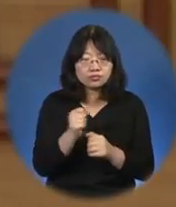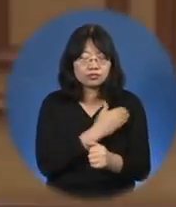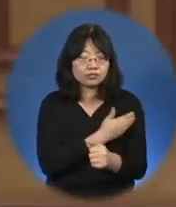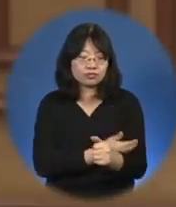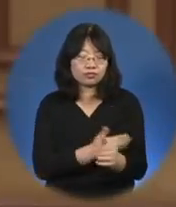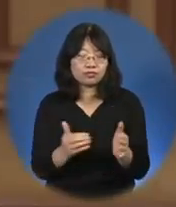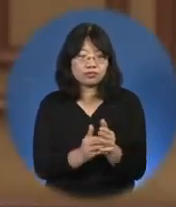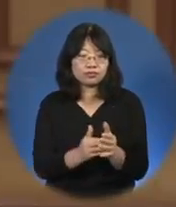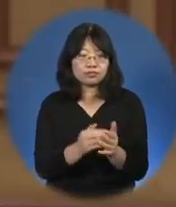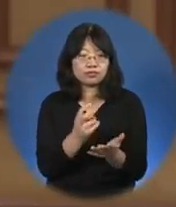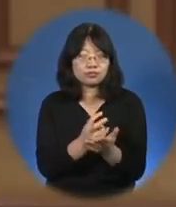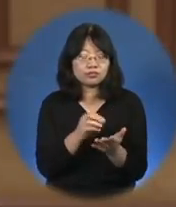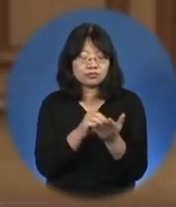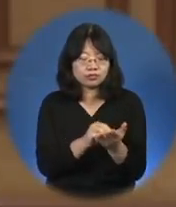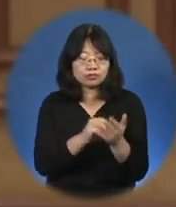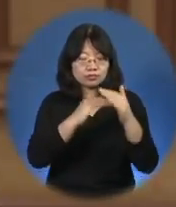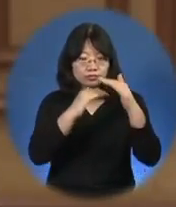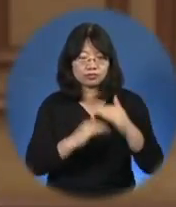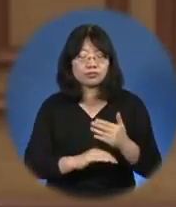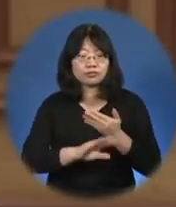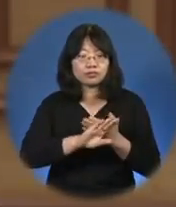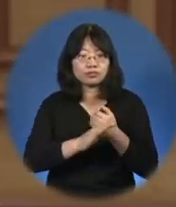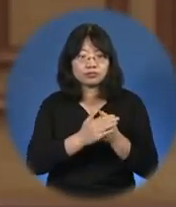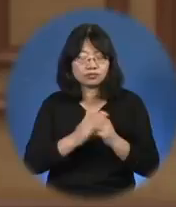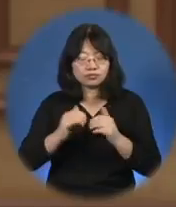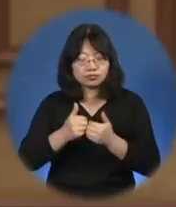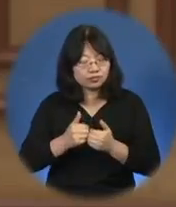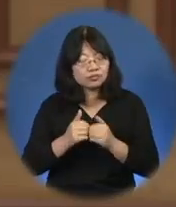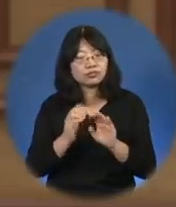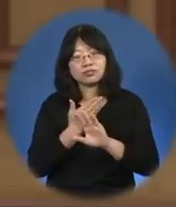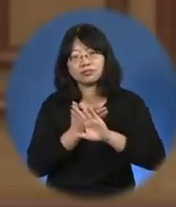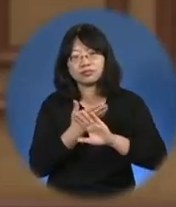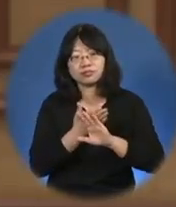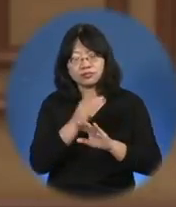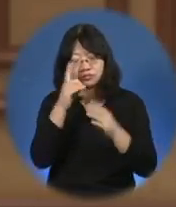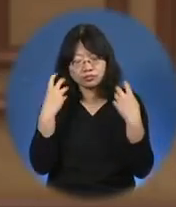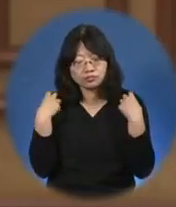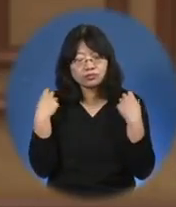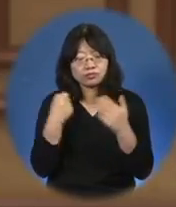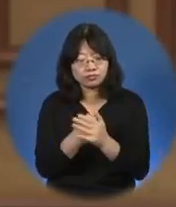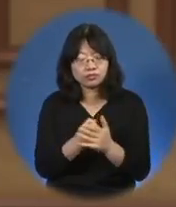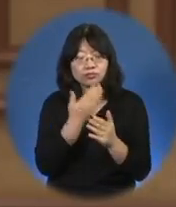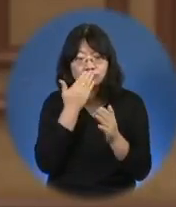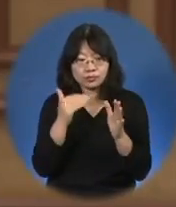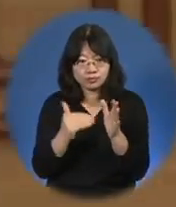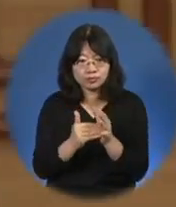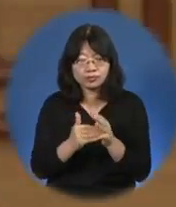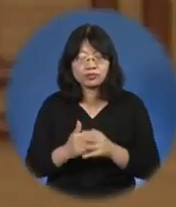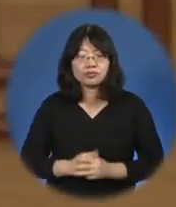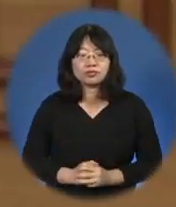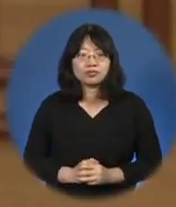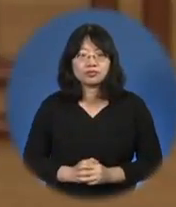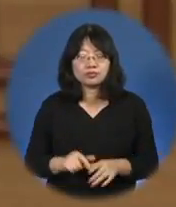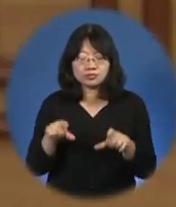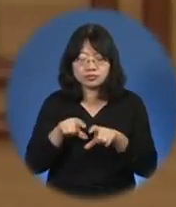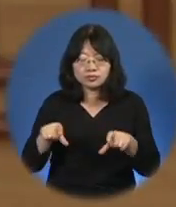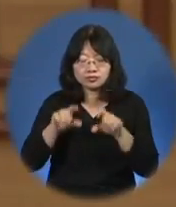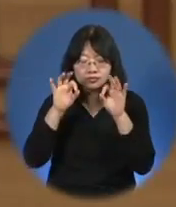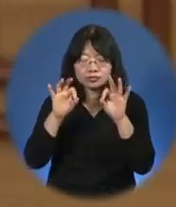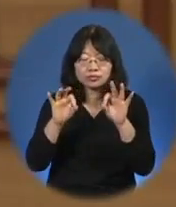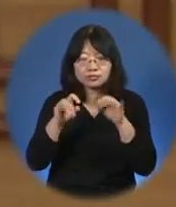권한일 것 이건 같습니다. 이건 입법사안은 아니기 때문에 그렇습니다. 국회가 갖는 건 아니죠. 네. 정부가 결정할 수 있는 거죠. 예. 예, 예. 그래서